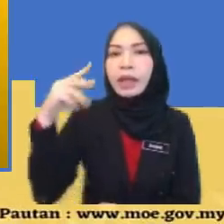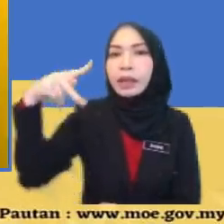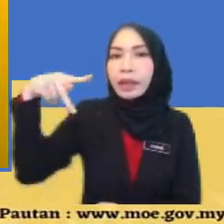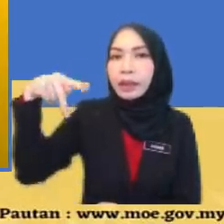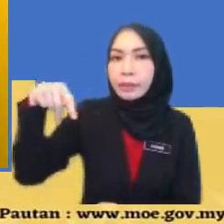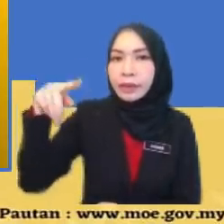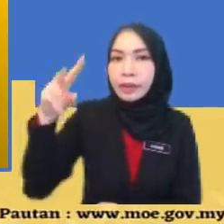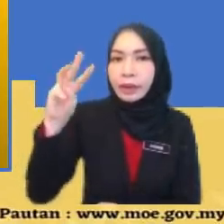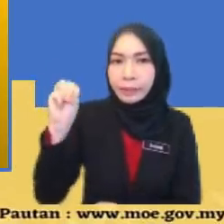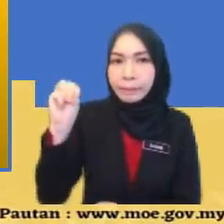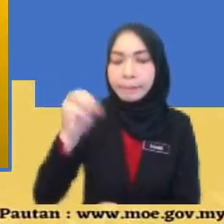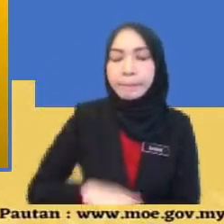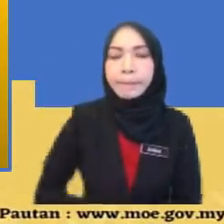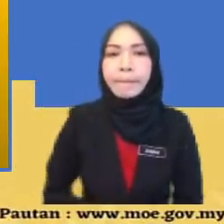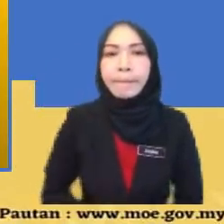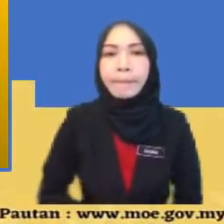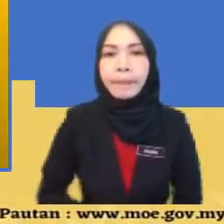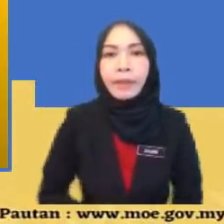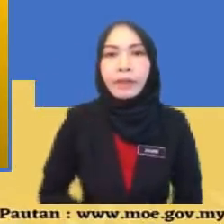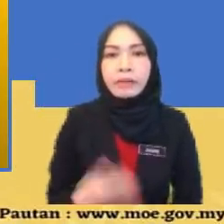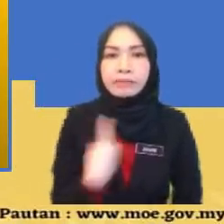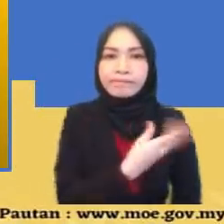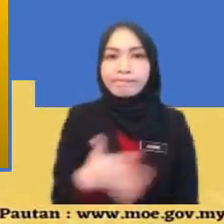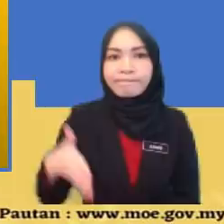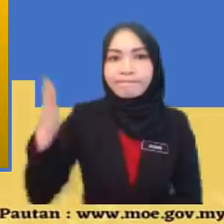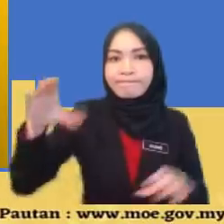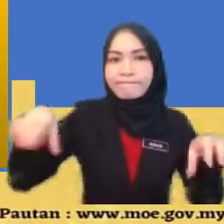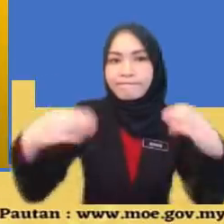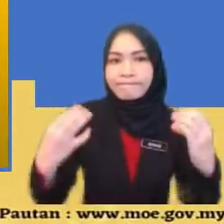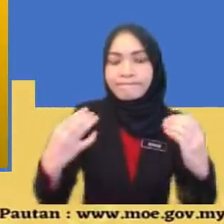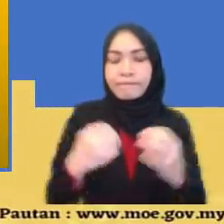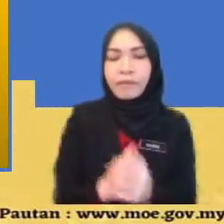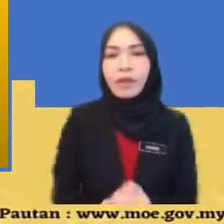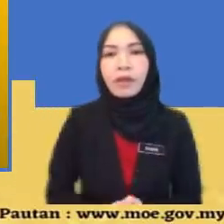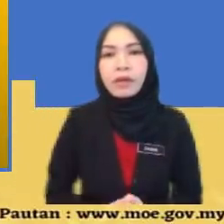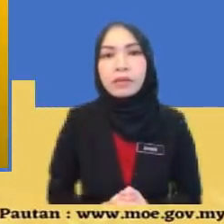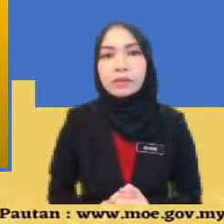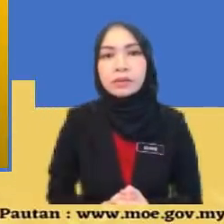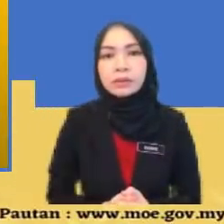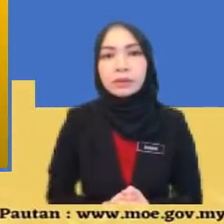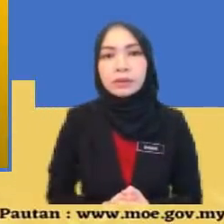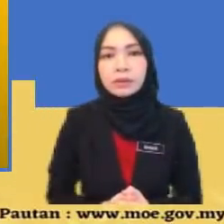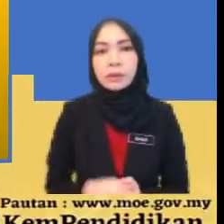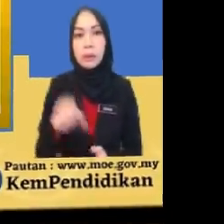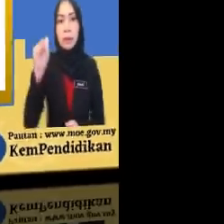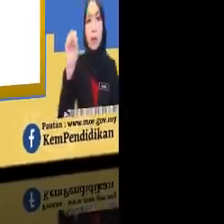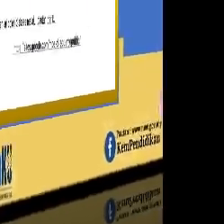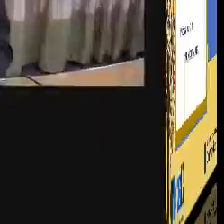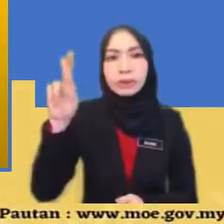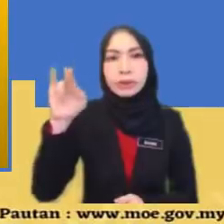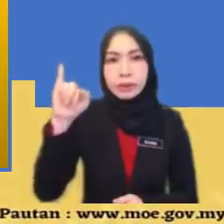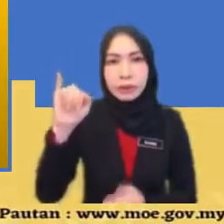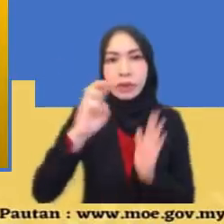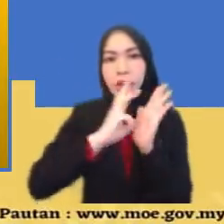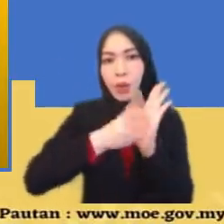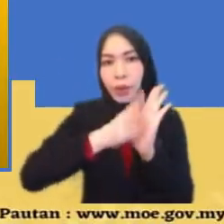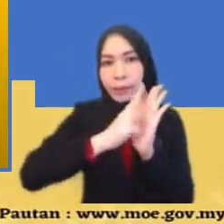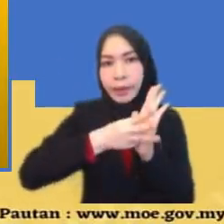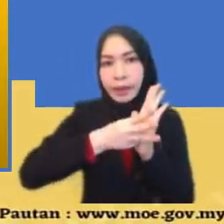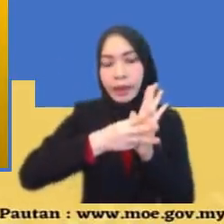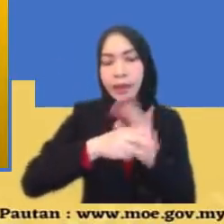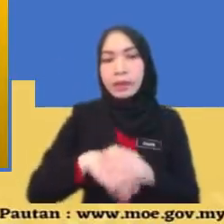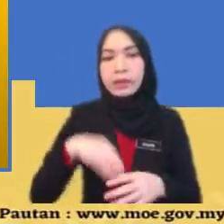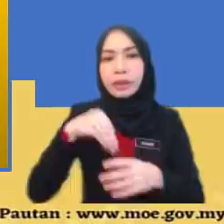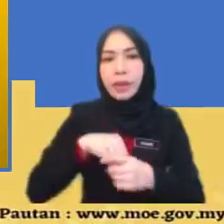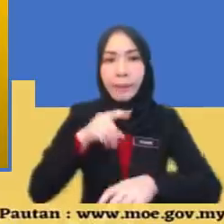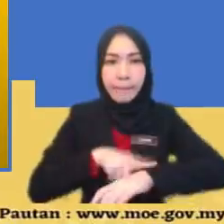chef ini kita akan mengadakan beberapa seri webinar dalam Master yang terdekat supaya dapat dipahami